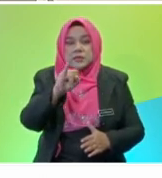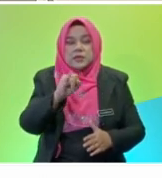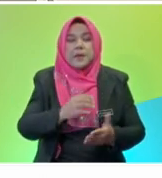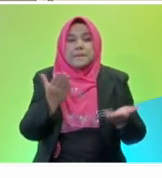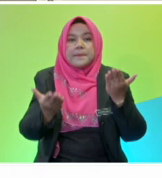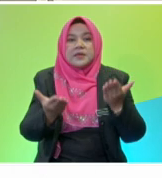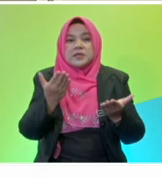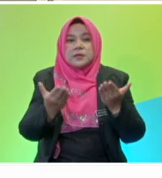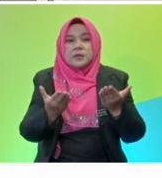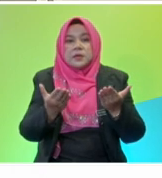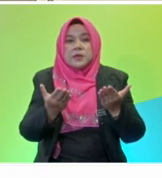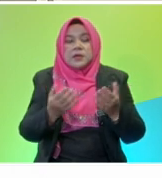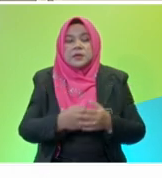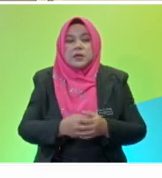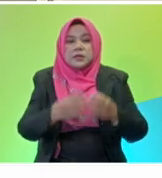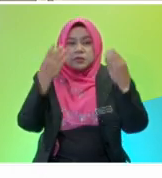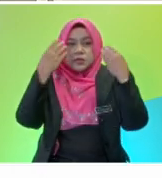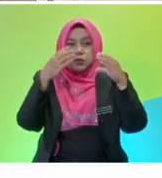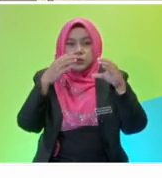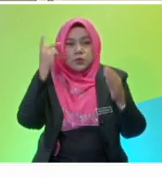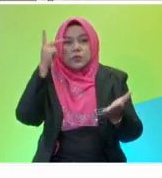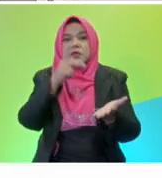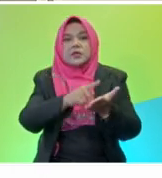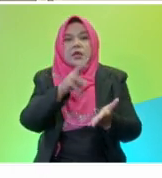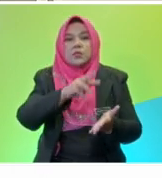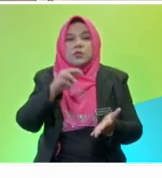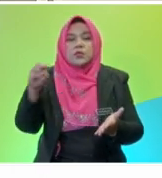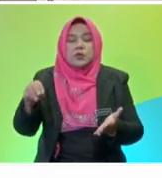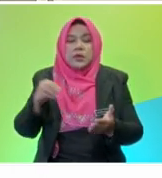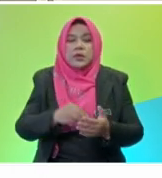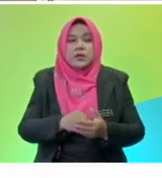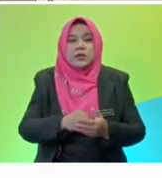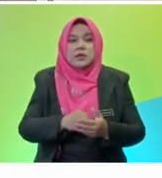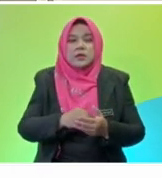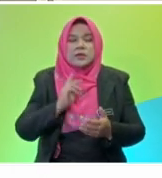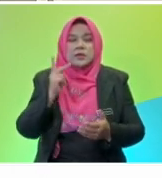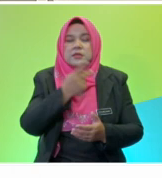dimana Guru itu dia kenal apa murid-murid kita